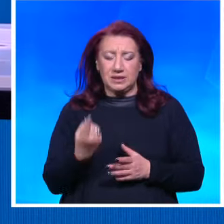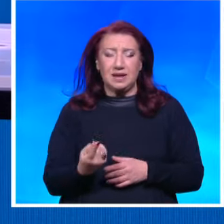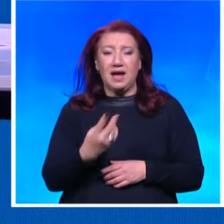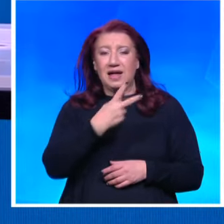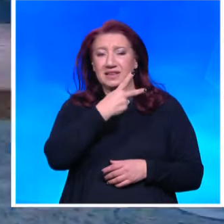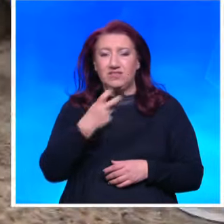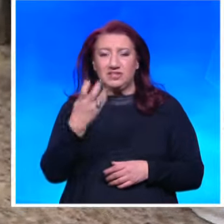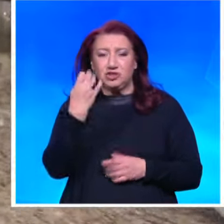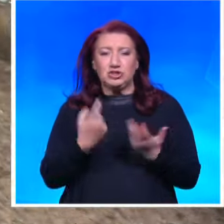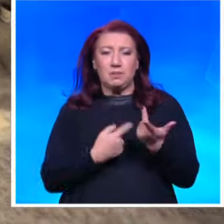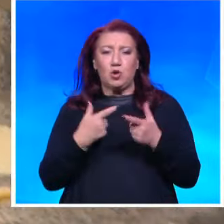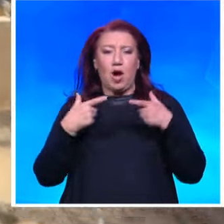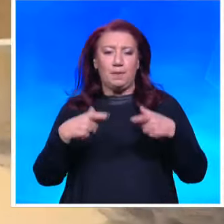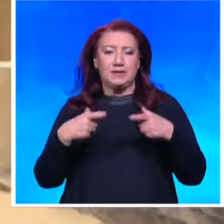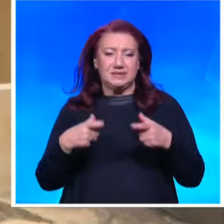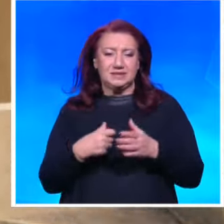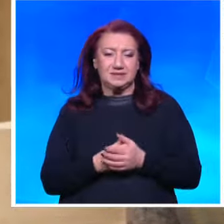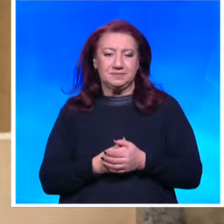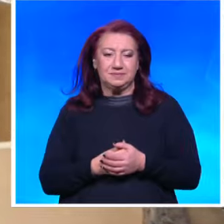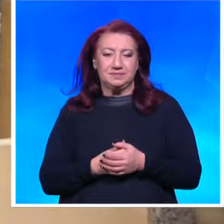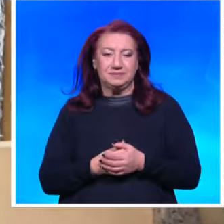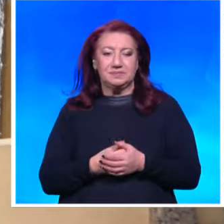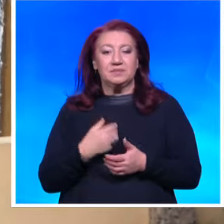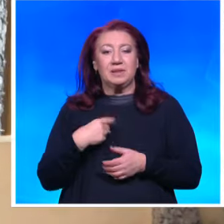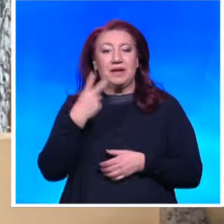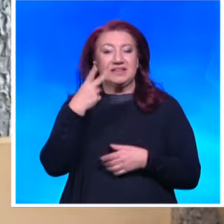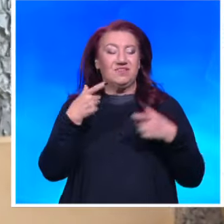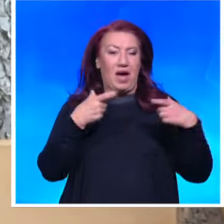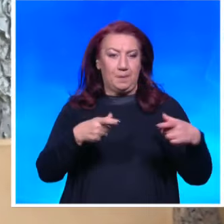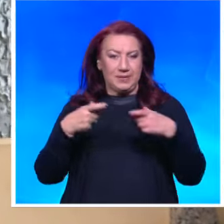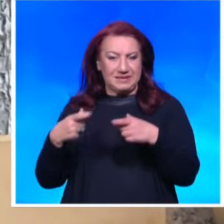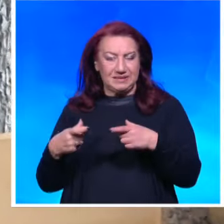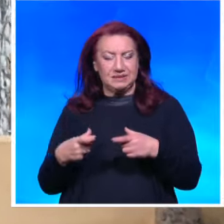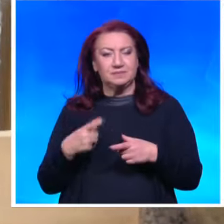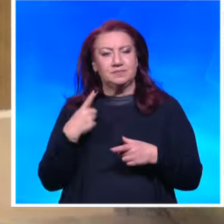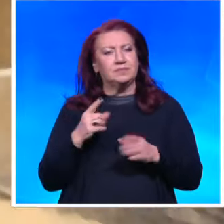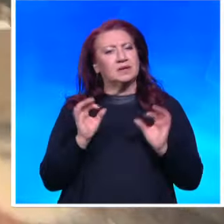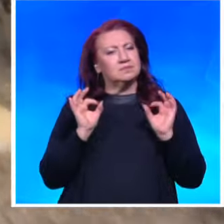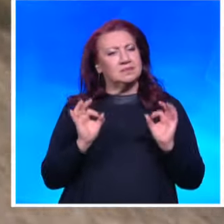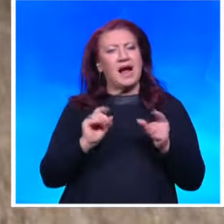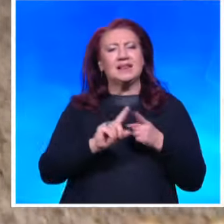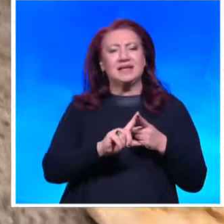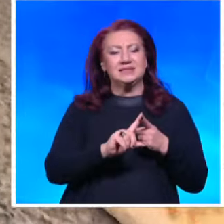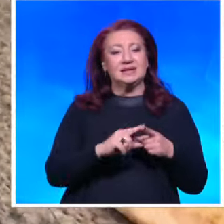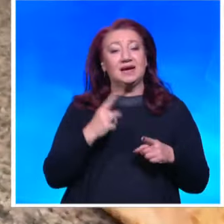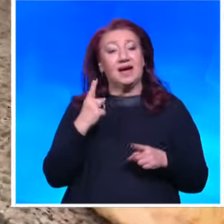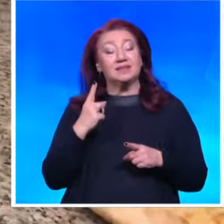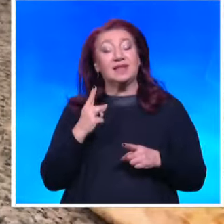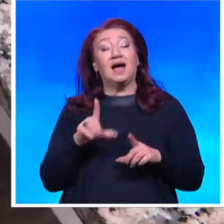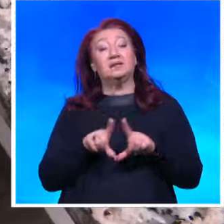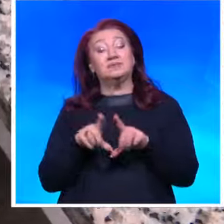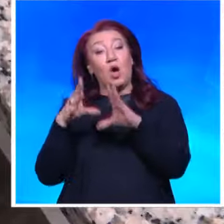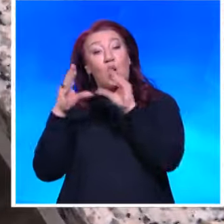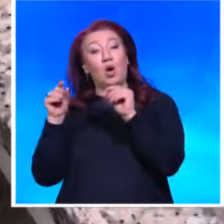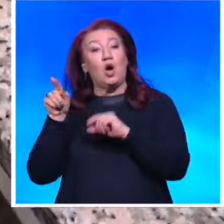седмица. Два стила пица, пица класика и пица романа. От това, което си поръчват, става ясно,